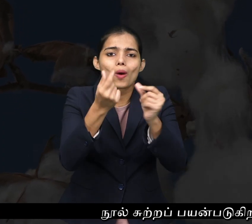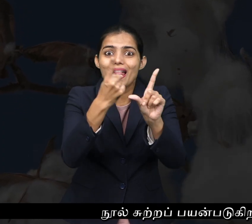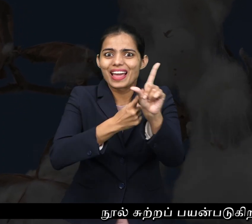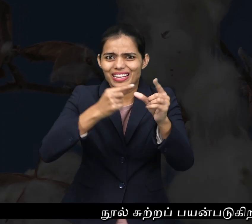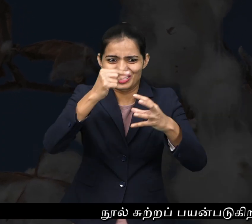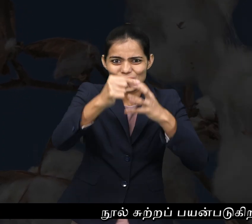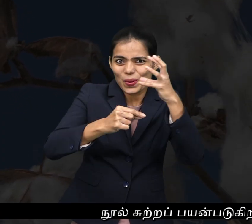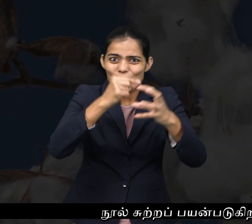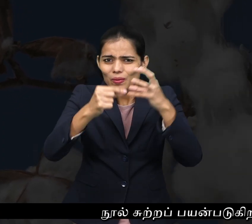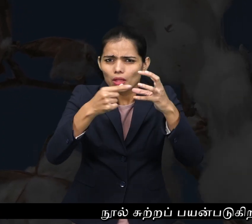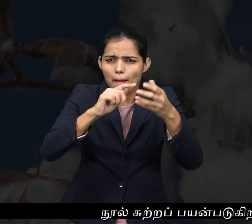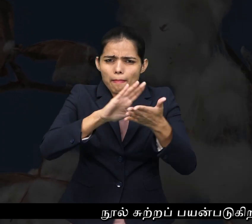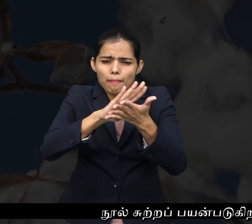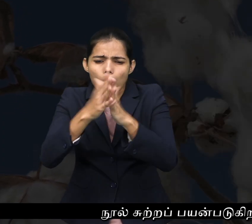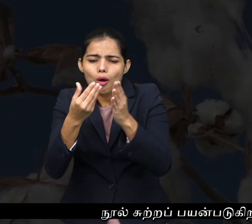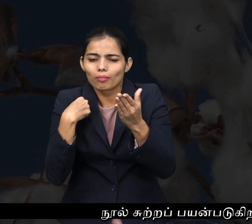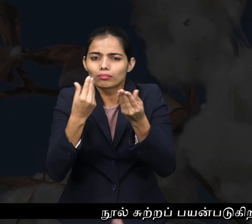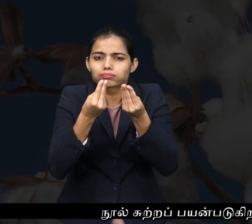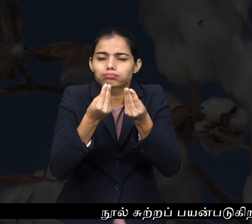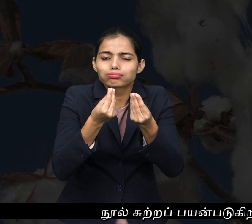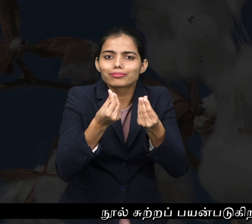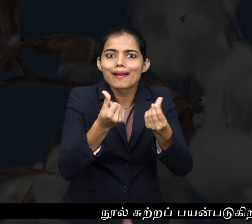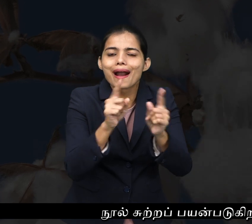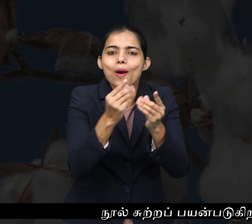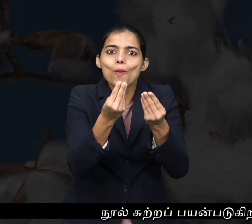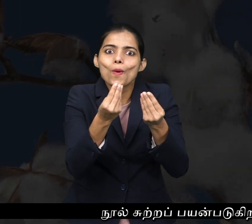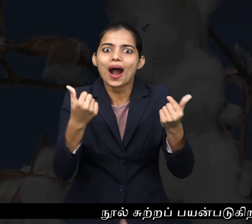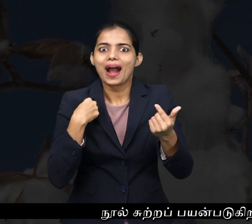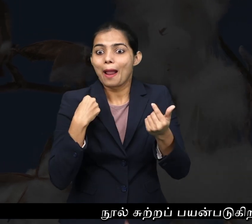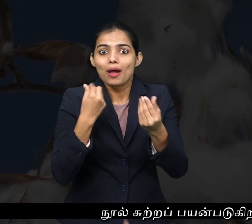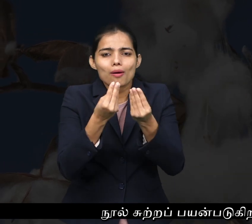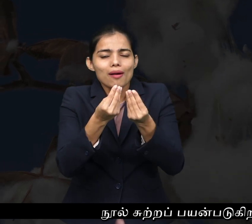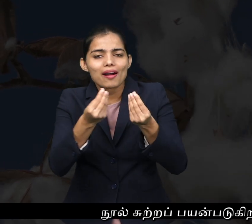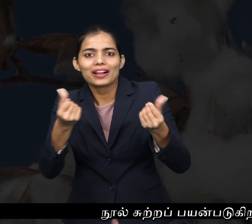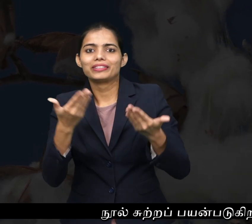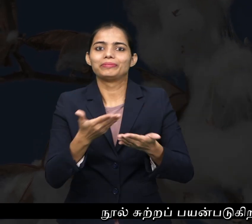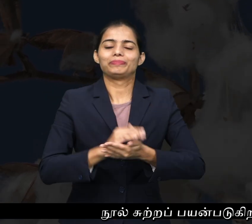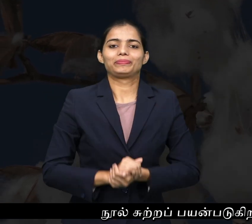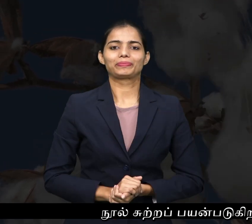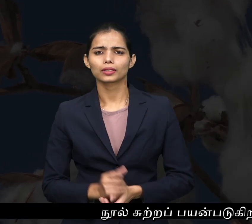நூல் சுற்ற பயன்படுத்துகிறது, ஆனால் இது மென்மையானது.